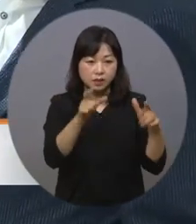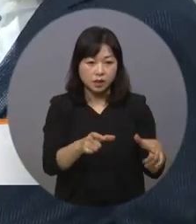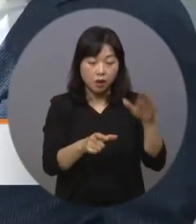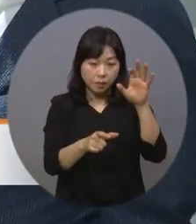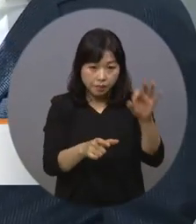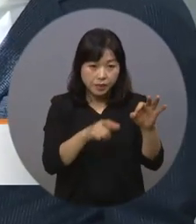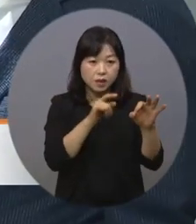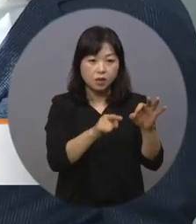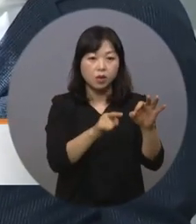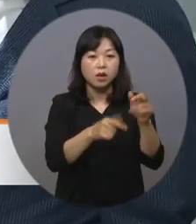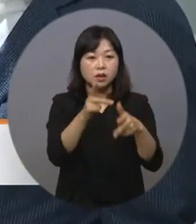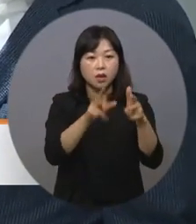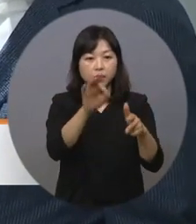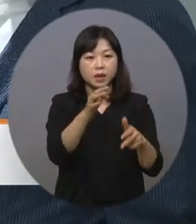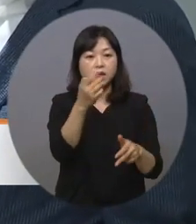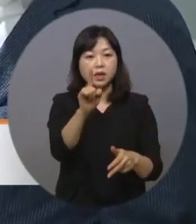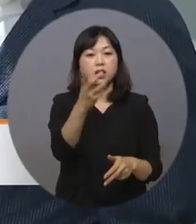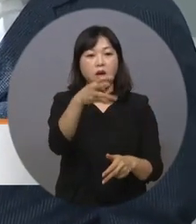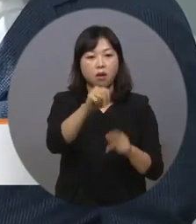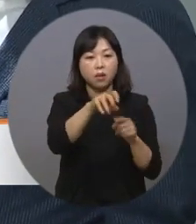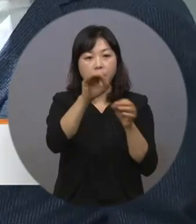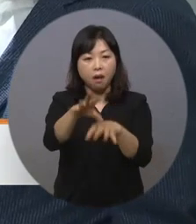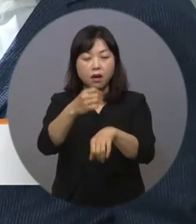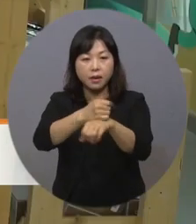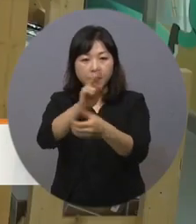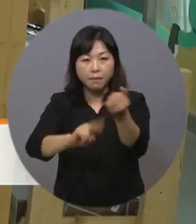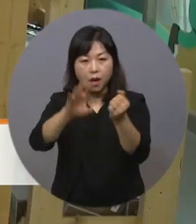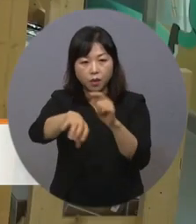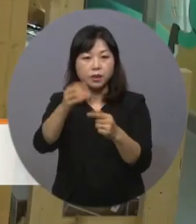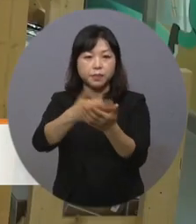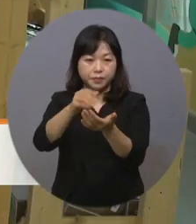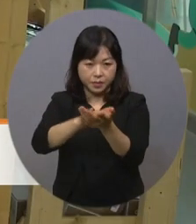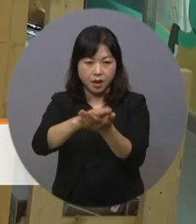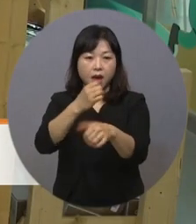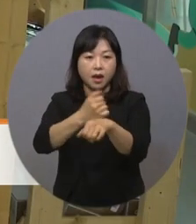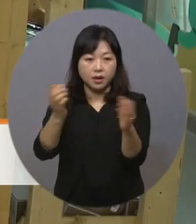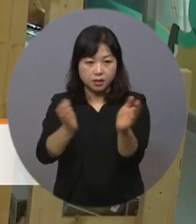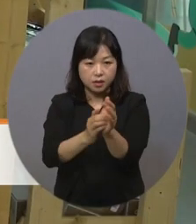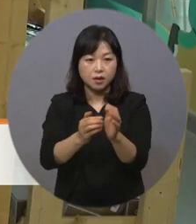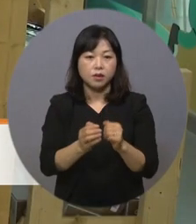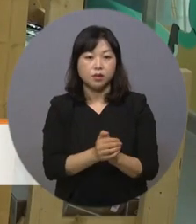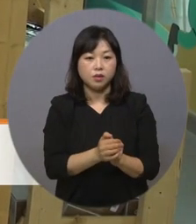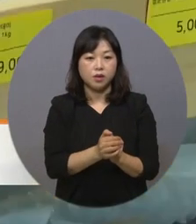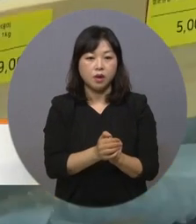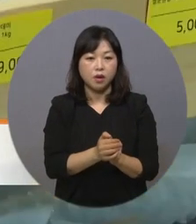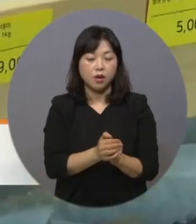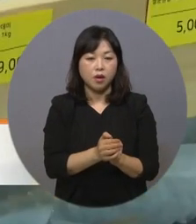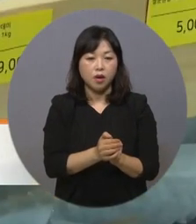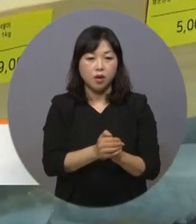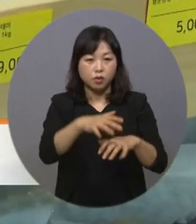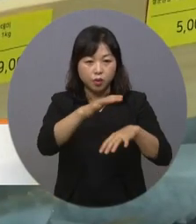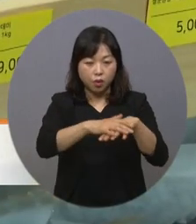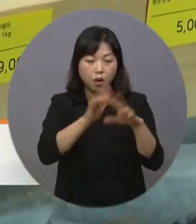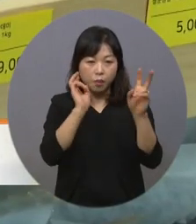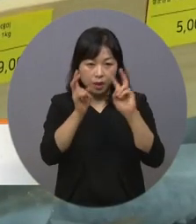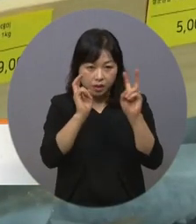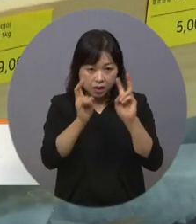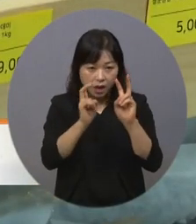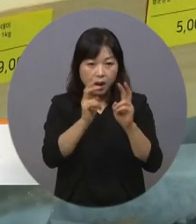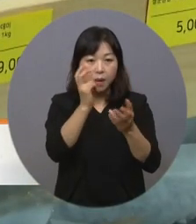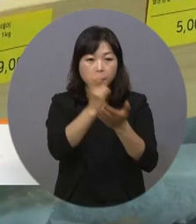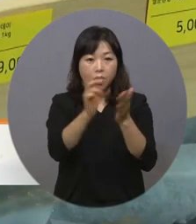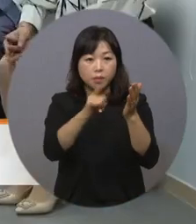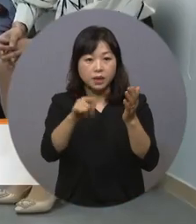투입해 판매장 건물을 새롭게 리모델링했으며 운영은 농업회사법인 다무에서 맡아 위탁 운영하고